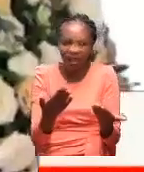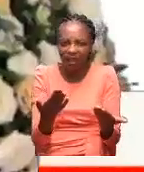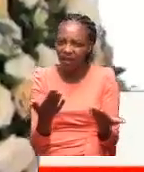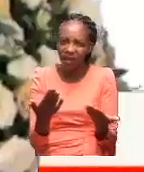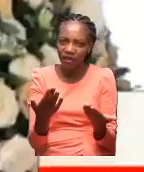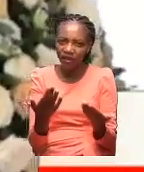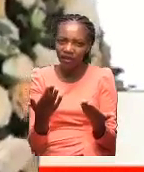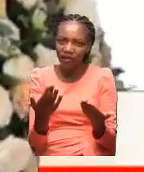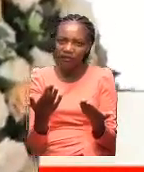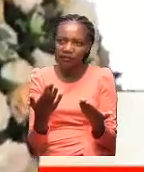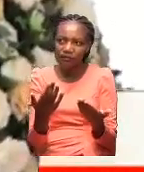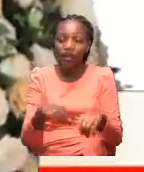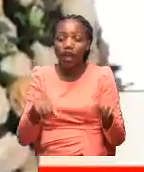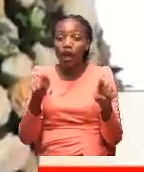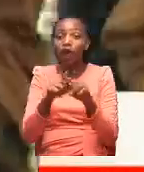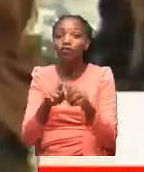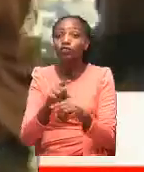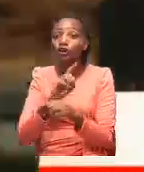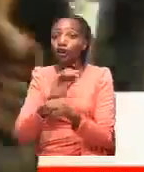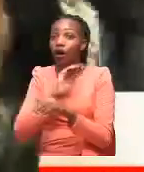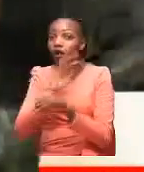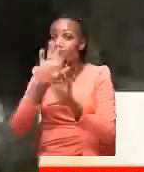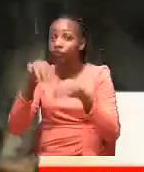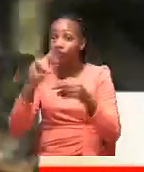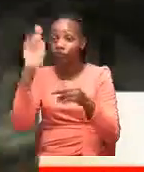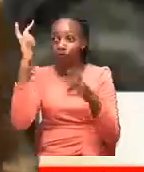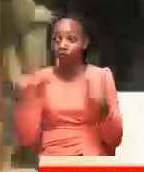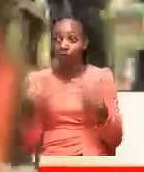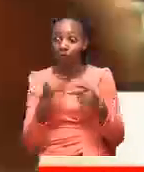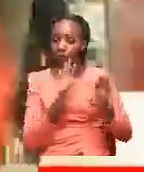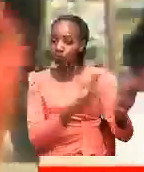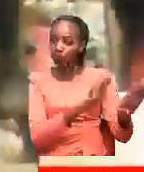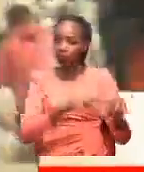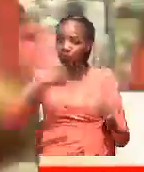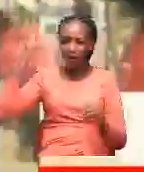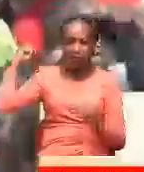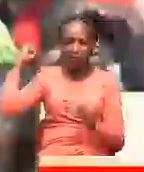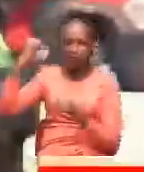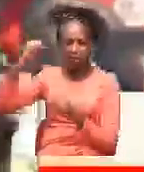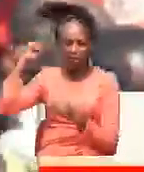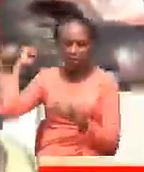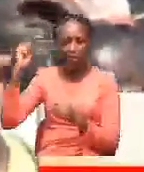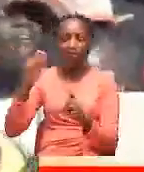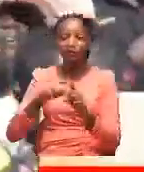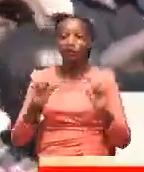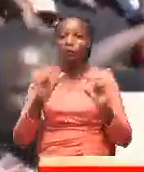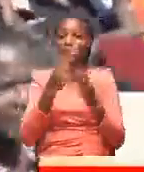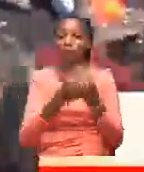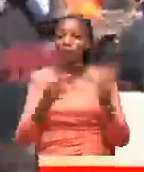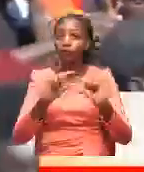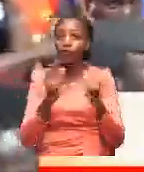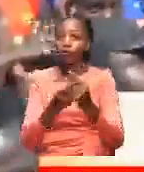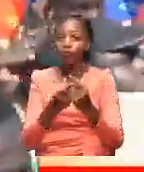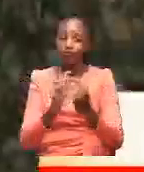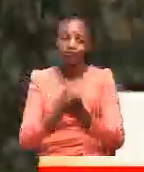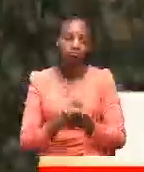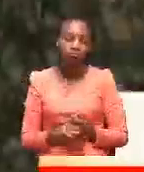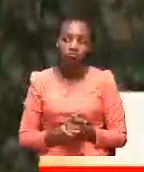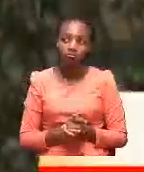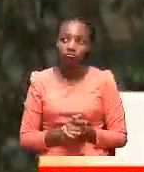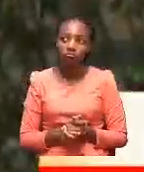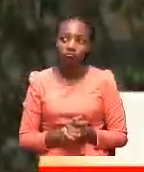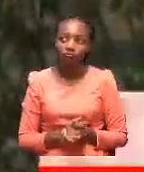Haya kijiri, wito umetolewa kwa Kenya kutokubali kamwe siasa zinazoendeshwa na makundi hayo mawili kuligawanya taifa hili. Kwa